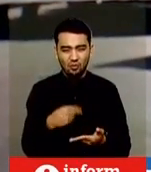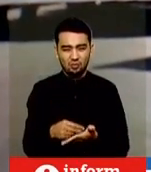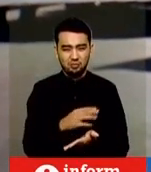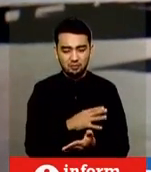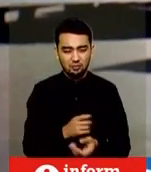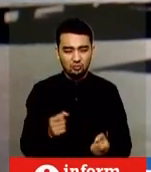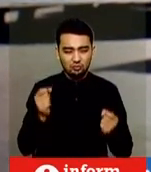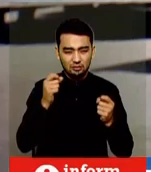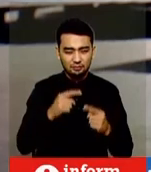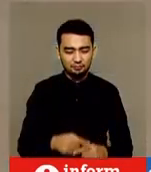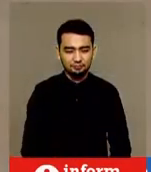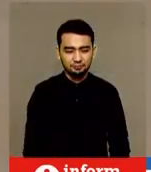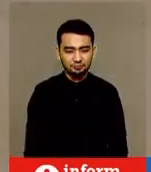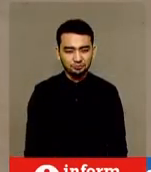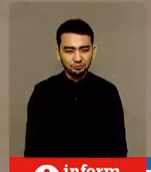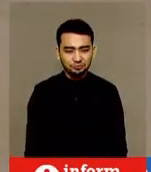Анастасия Новикова.